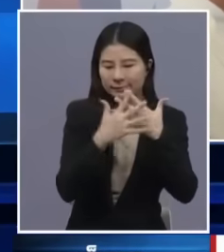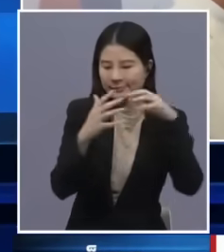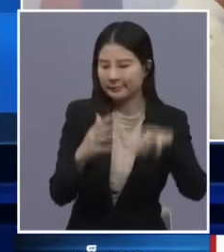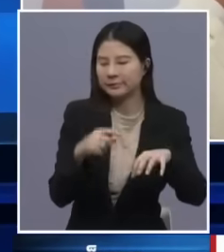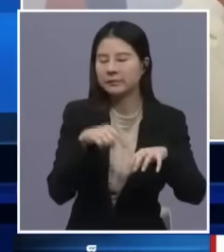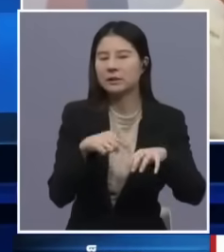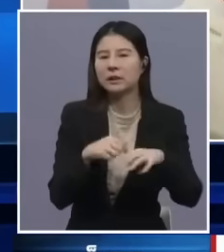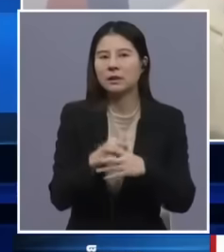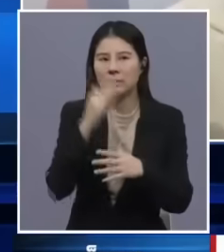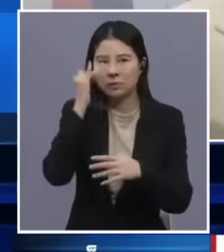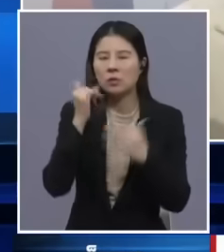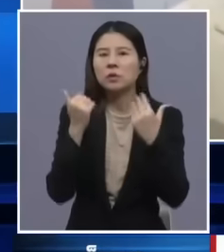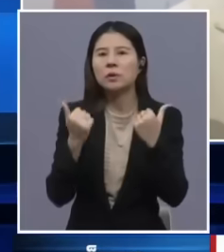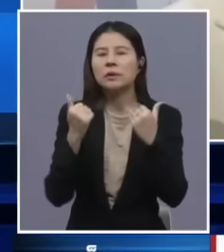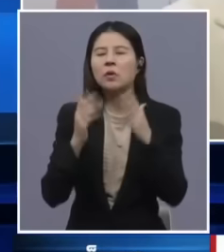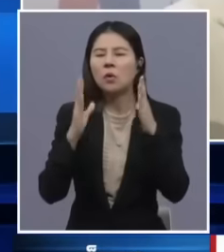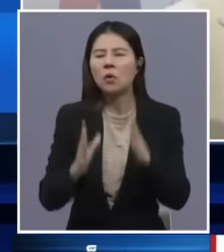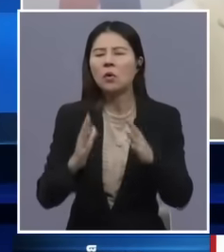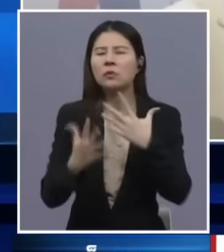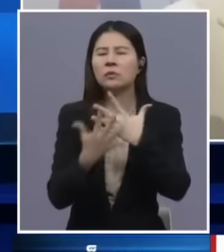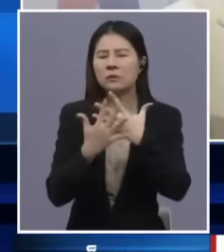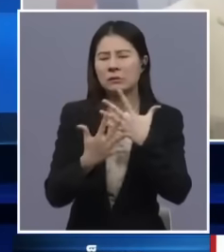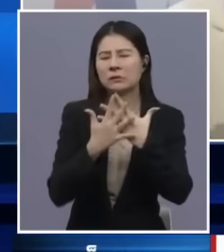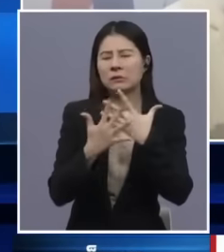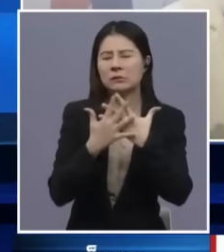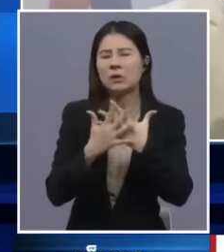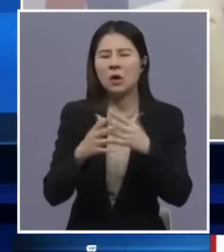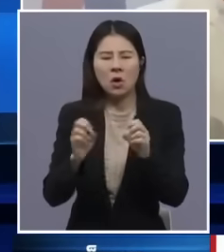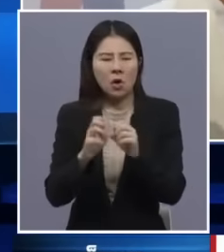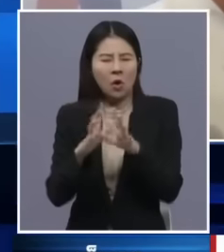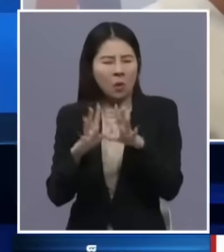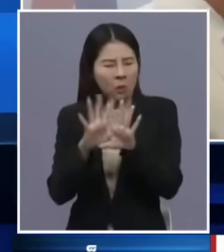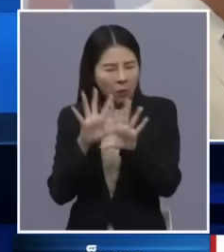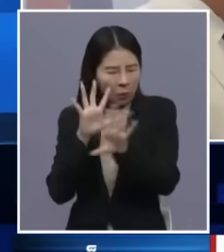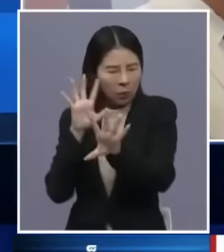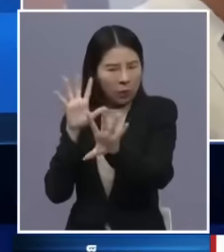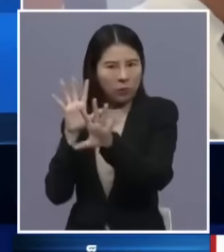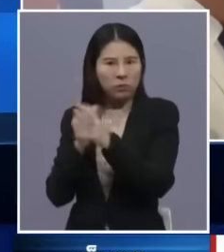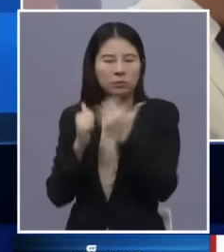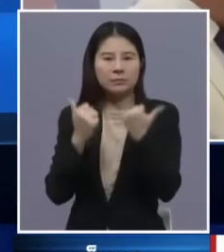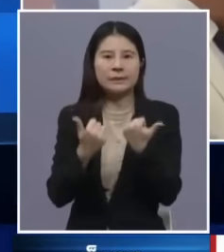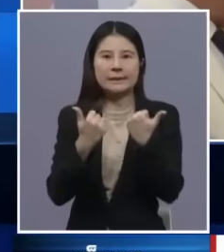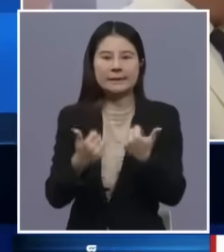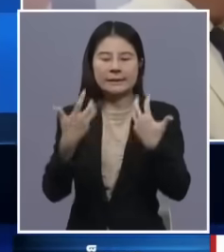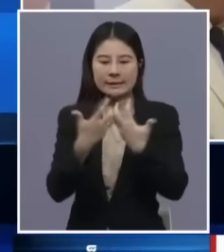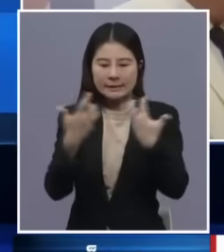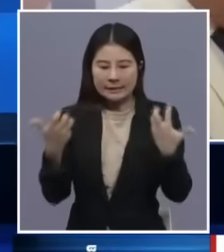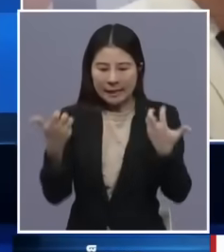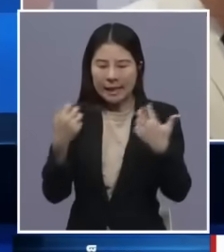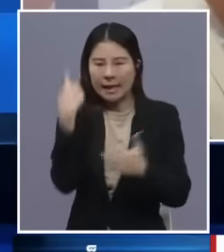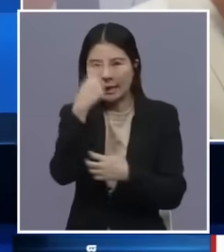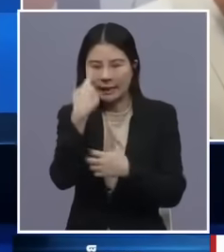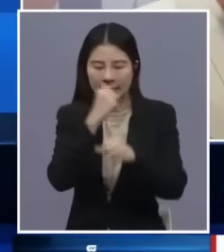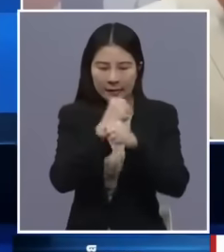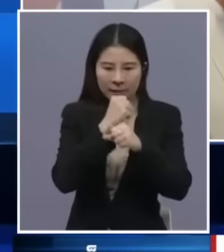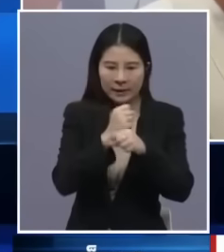คือนักโทษมันล้นเรือนจำซึ่งก็ต้องเข้าไปแก้ไขปัญหาส่วนนี้เช่นแยกผู้ต้องขังเด็ดขาดออกจากผู้ต้อง